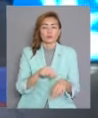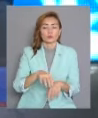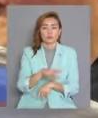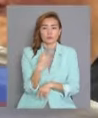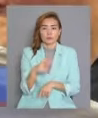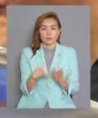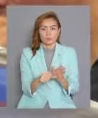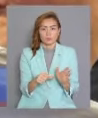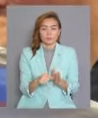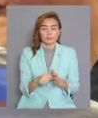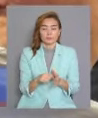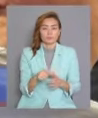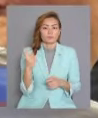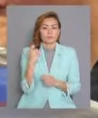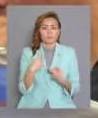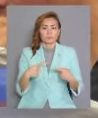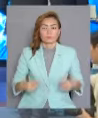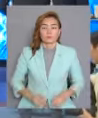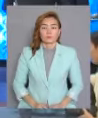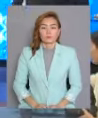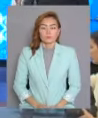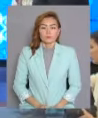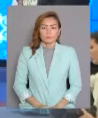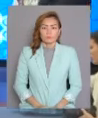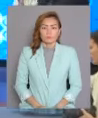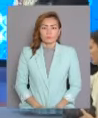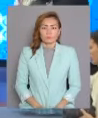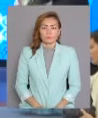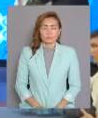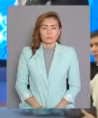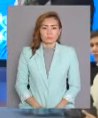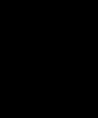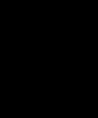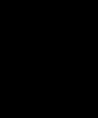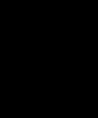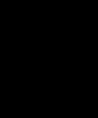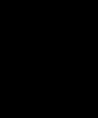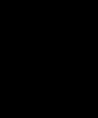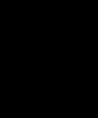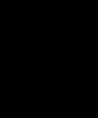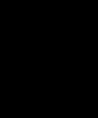26 крестьянских хозяйств. Нурсултан Нурсеид, Эмма Зайнуллина, телеканал Атырау.